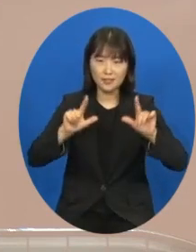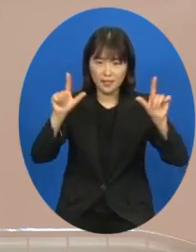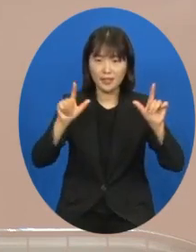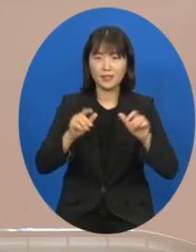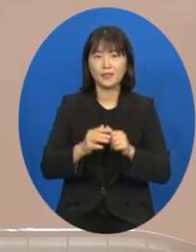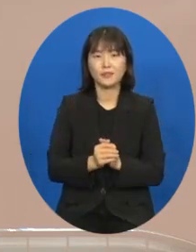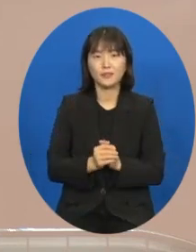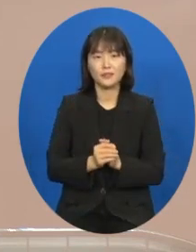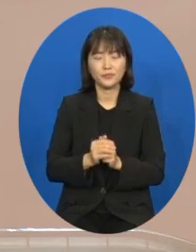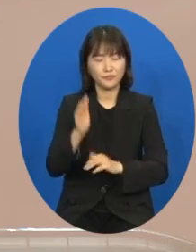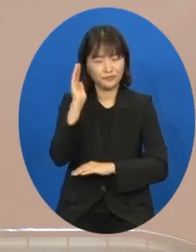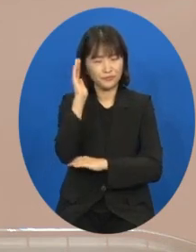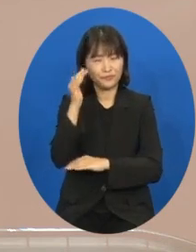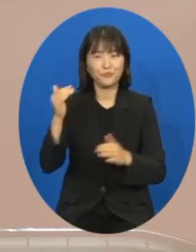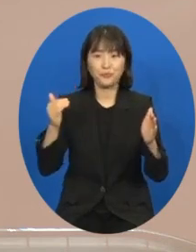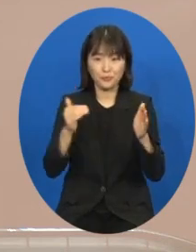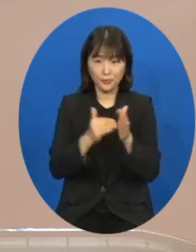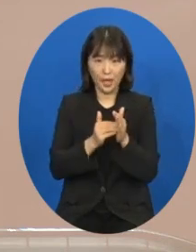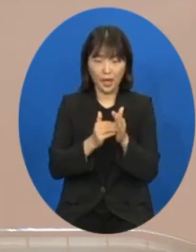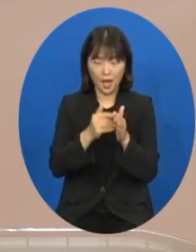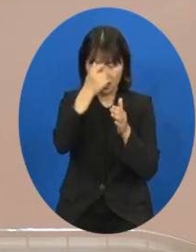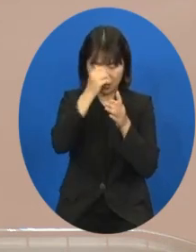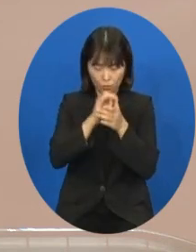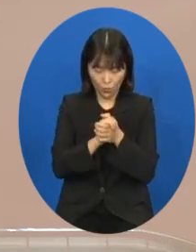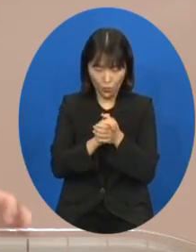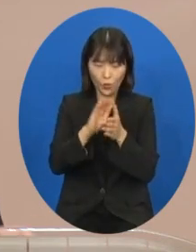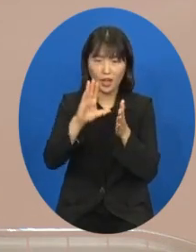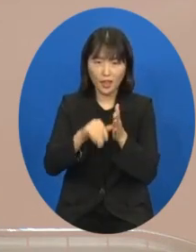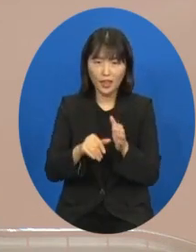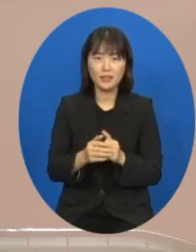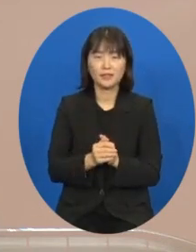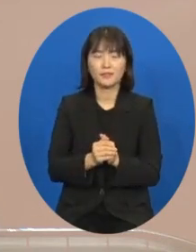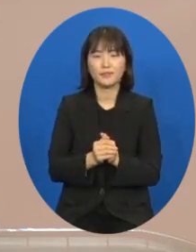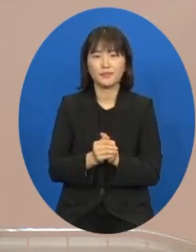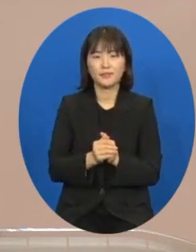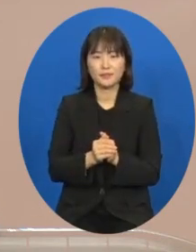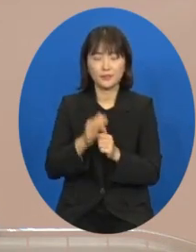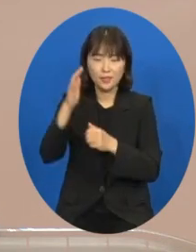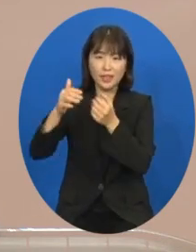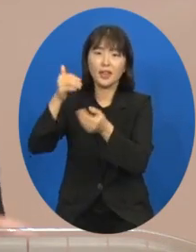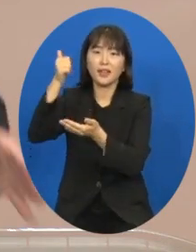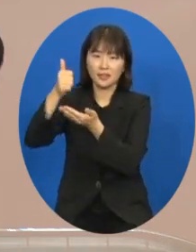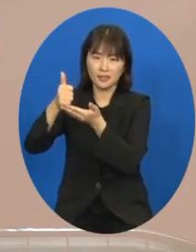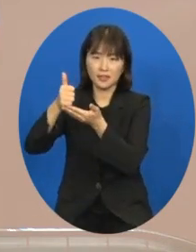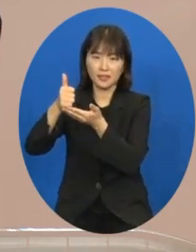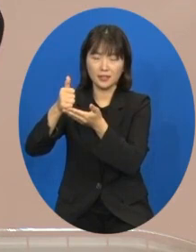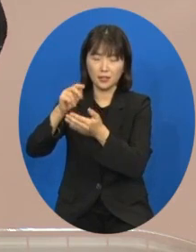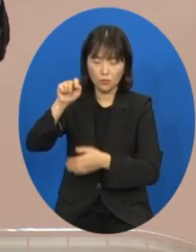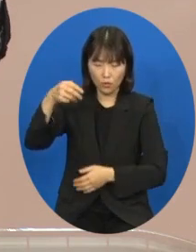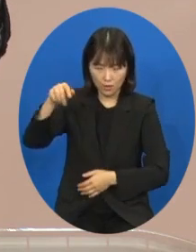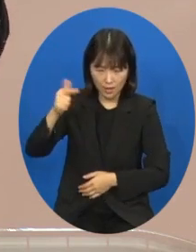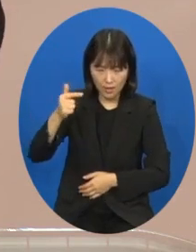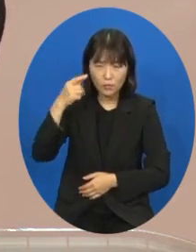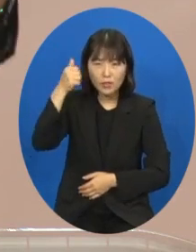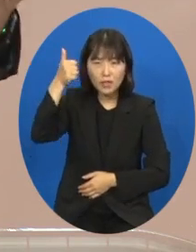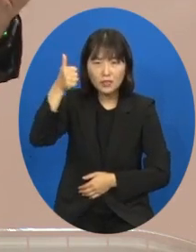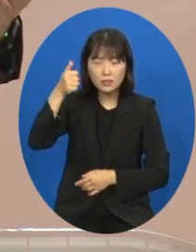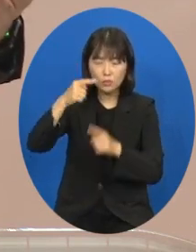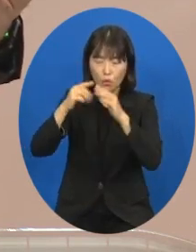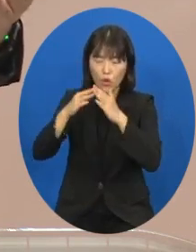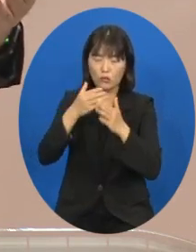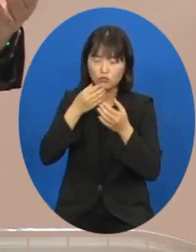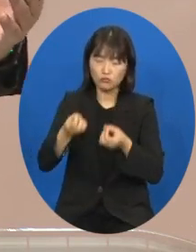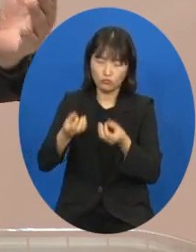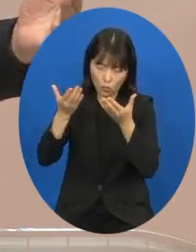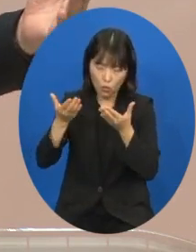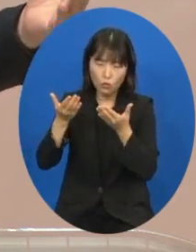이제 설교를 끝내고 기도하는데 이런 기도를 하셨대요. 하나님, 몰건 목사님의 교회를 축복해